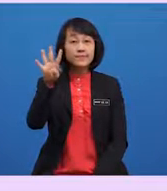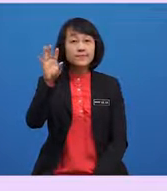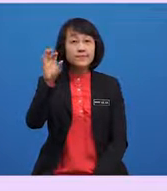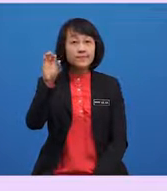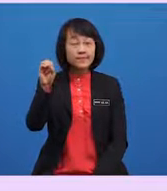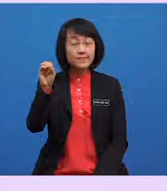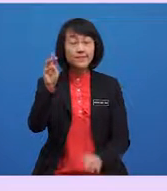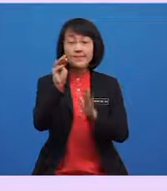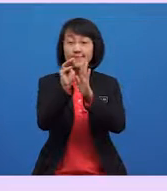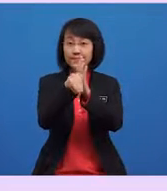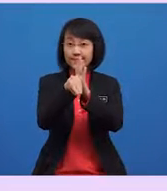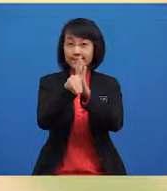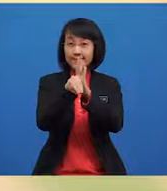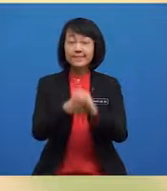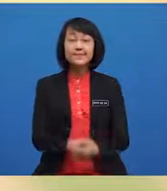240 minit.